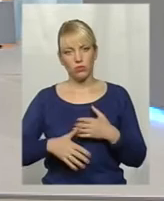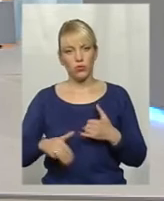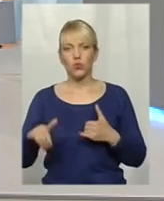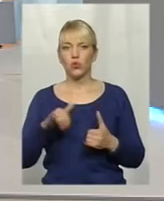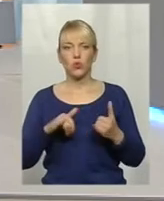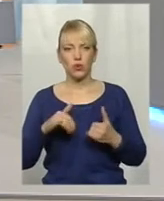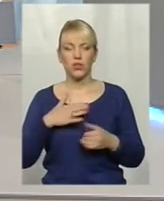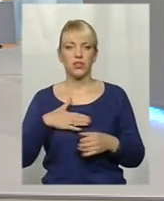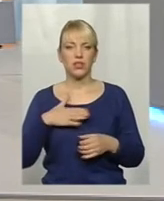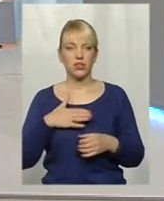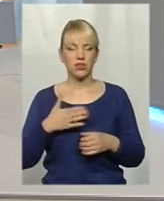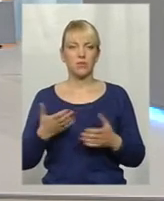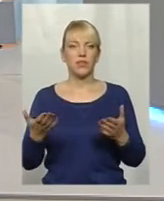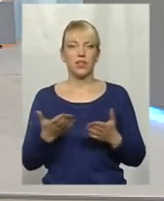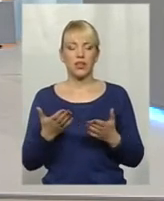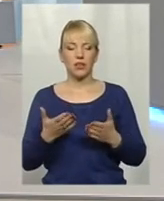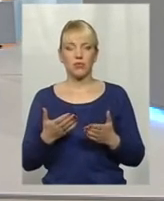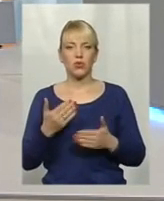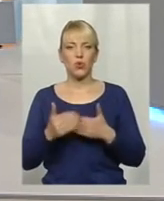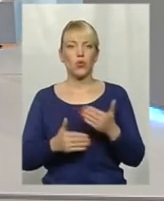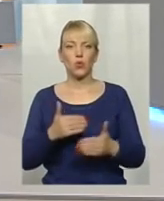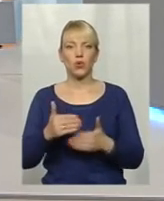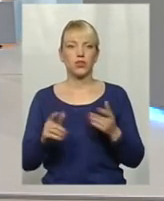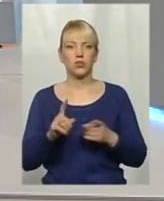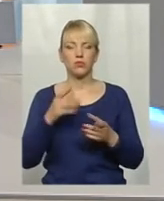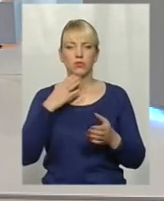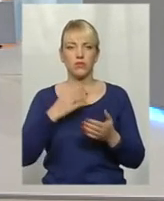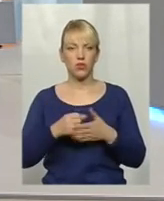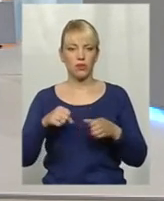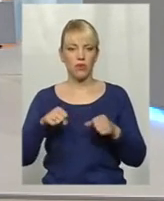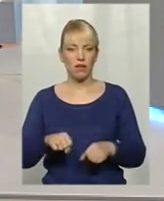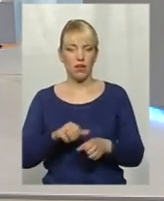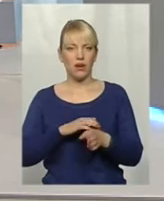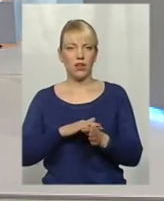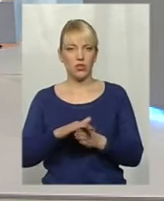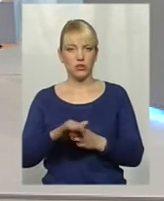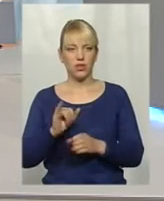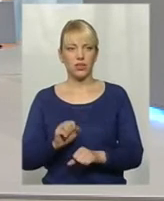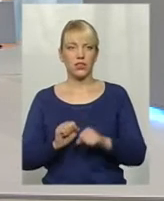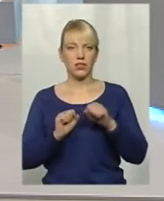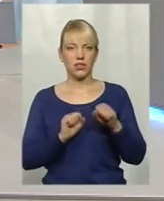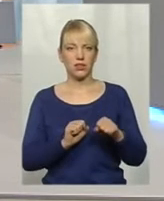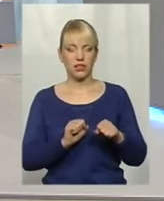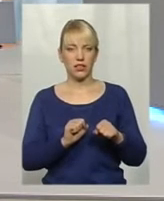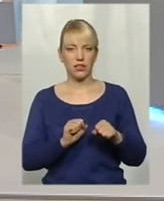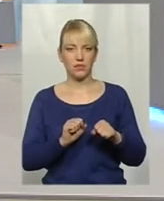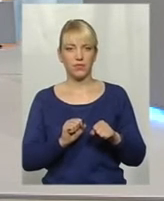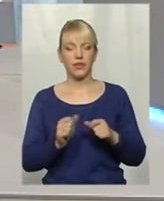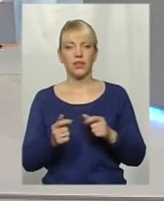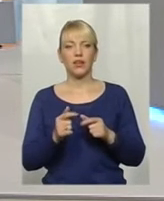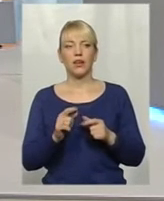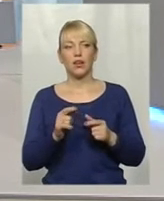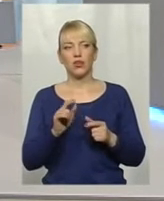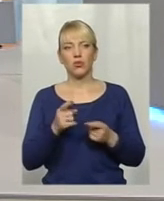за чим, за якими стежечками рухатися, аби свої права реалізувати і захистити. Тому що